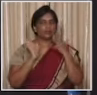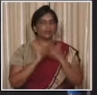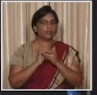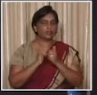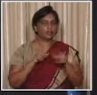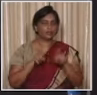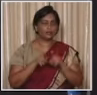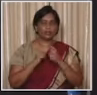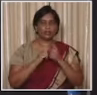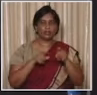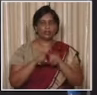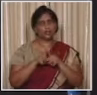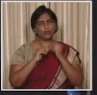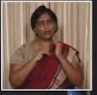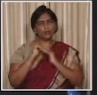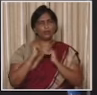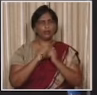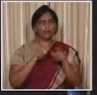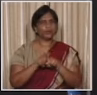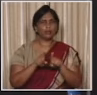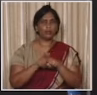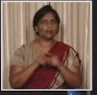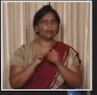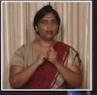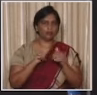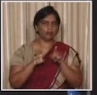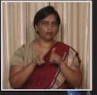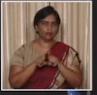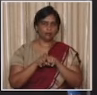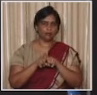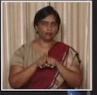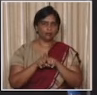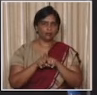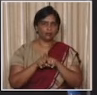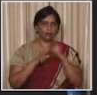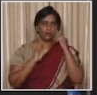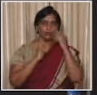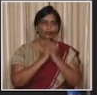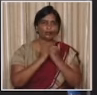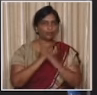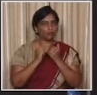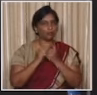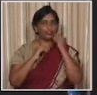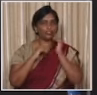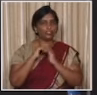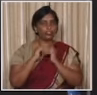පිළිබඳව අපි ඇත්තෙන්ම කනගාටු වෙනවා. මොකද සෞඛ්‍ය අමාත්‍යාංශ කියන්නේ රටේ